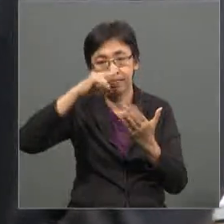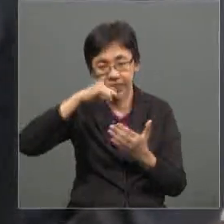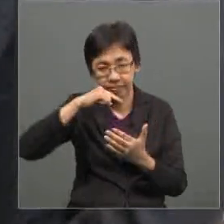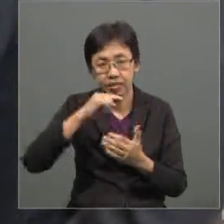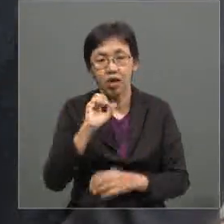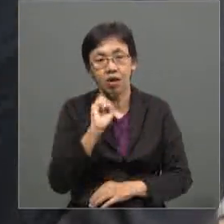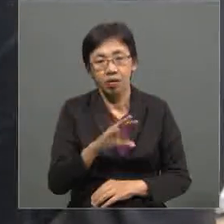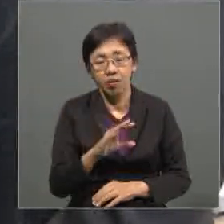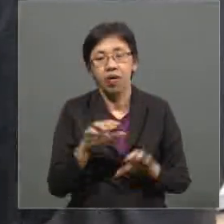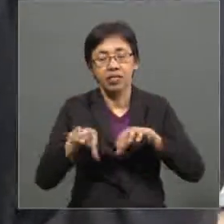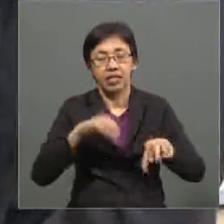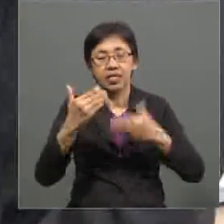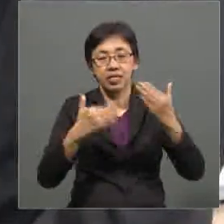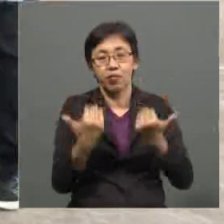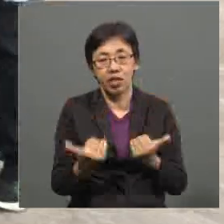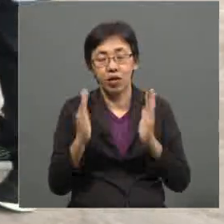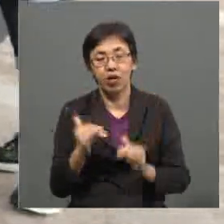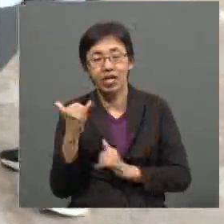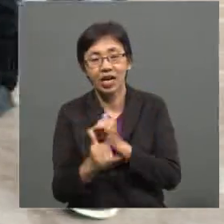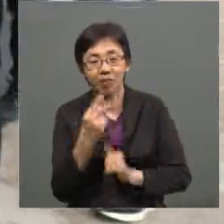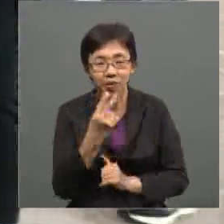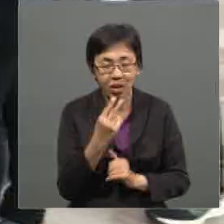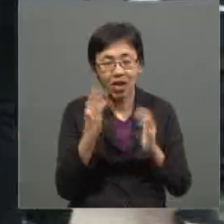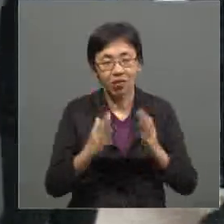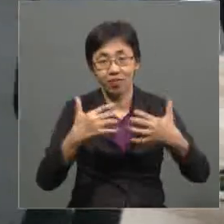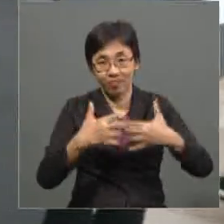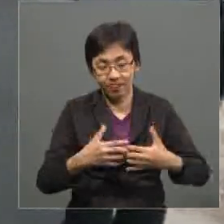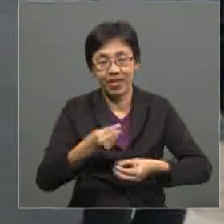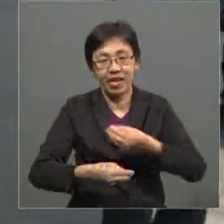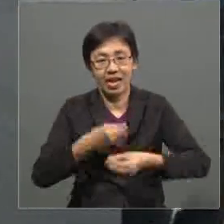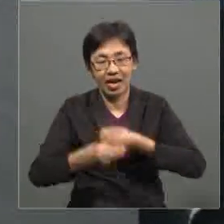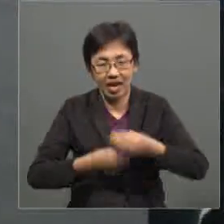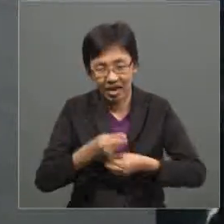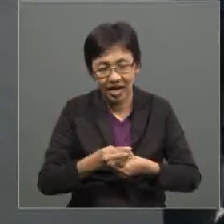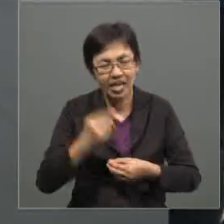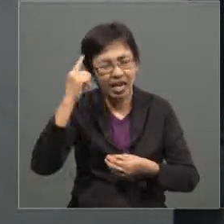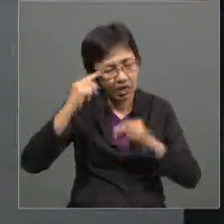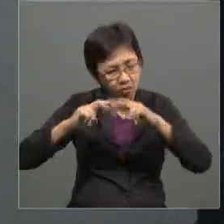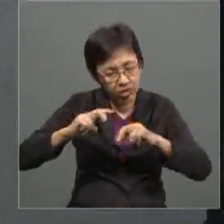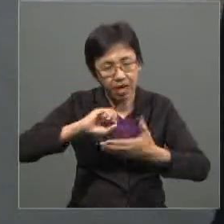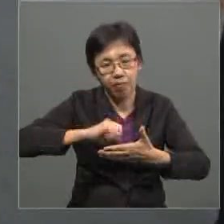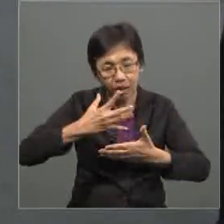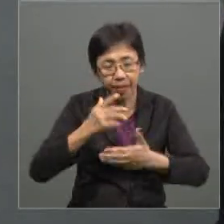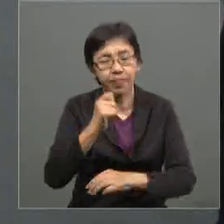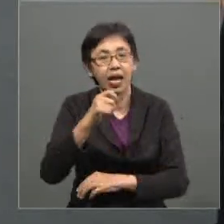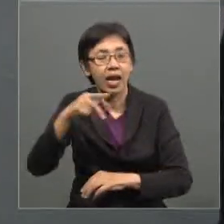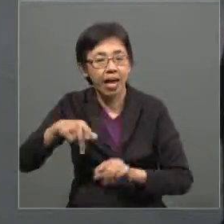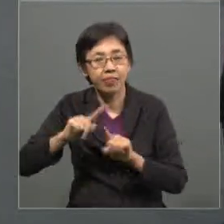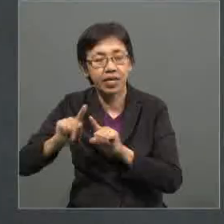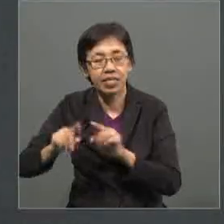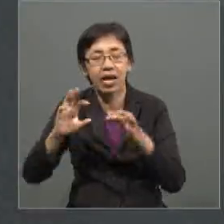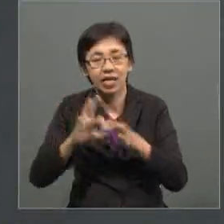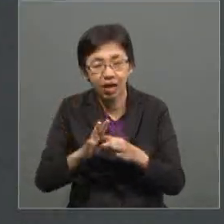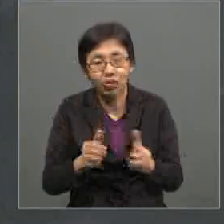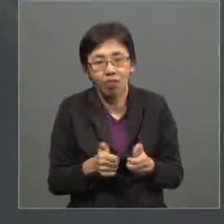บอกว่าภายในงานนี้ครับผู้เข้าชมงานจะได้พบกับผู้ผลิตและจัดจำหน่ายผู้คิดค้นซอฟต์แวร์และแอปพลิเคชันเกี่ยวกับผลิต